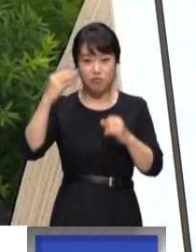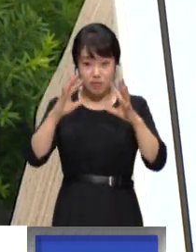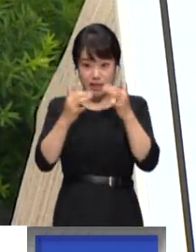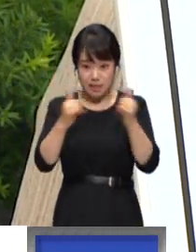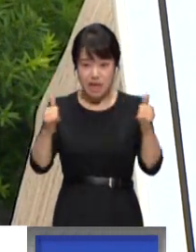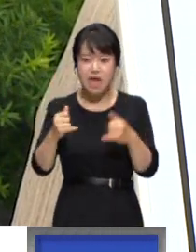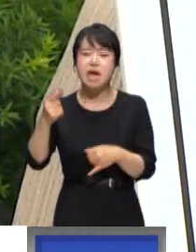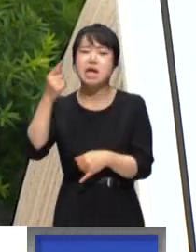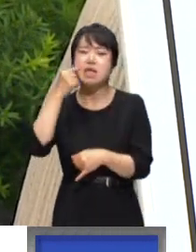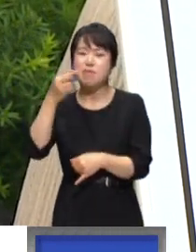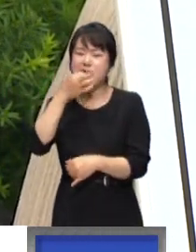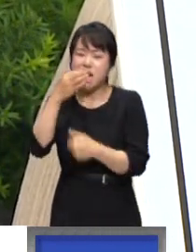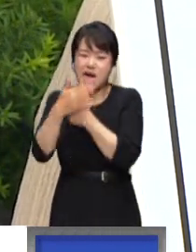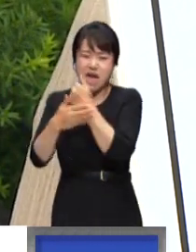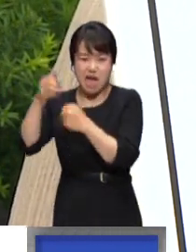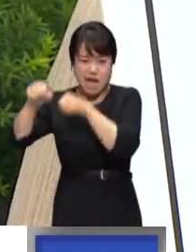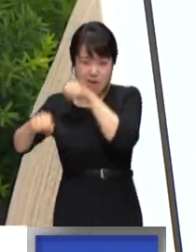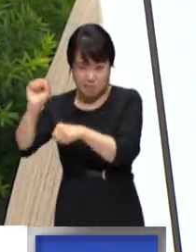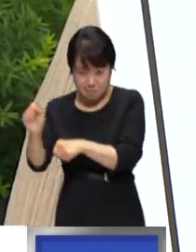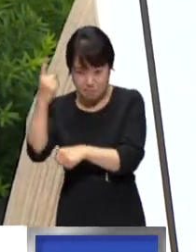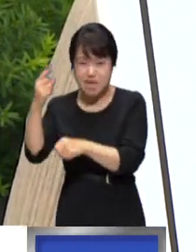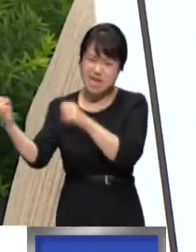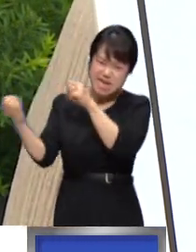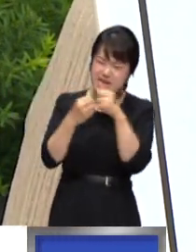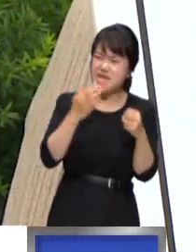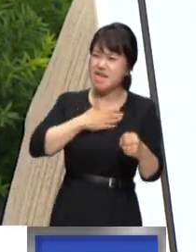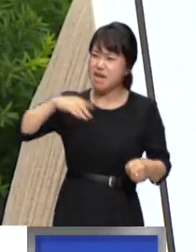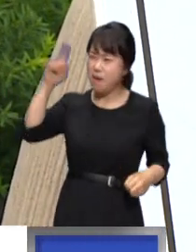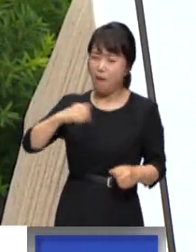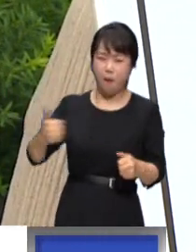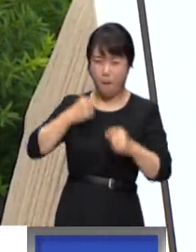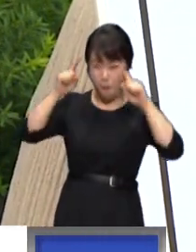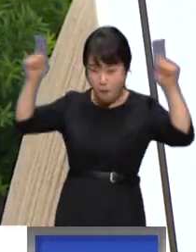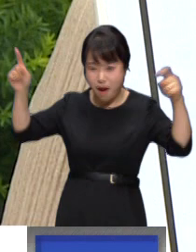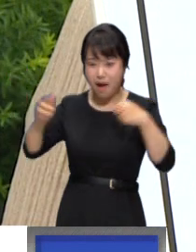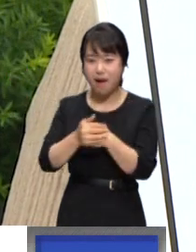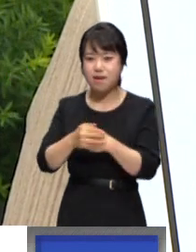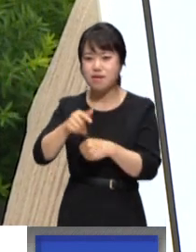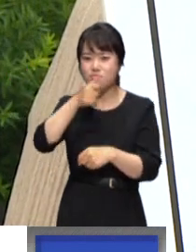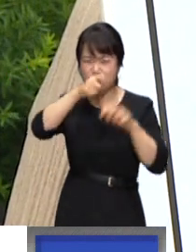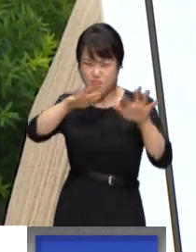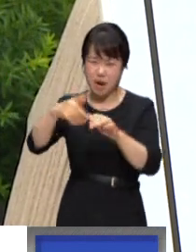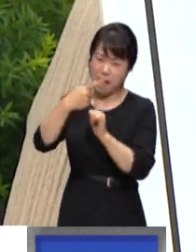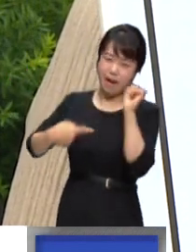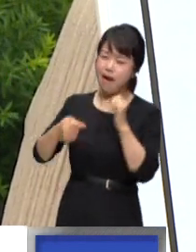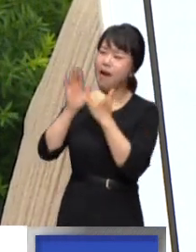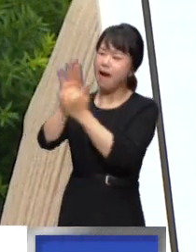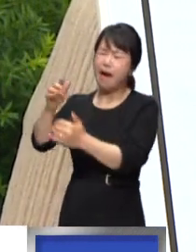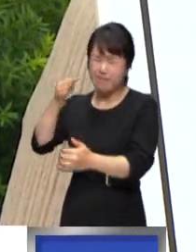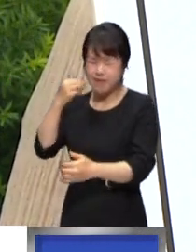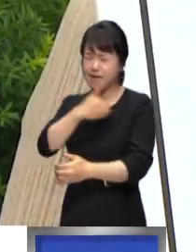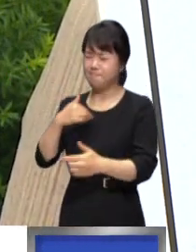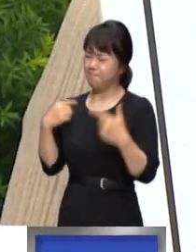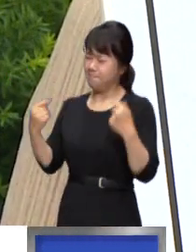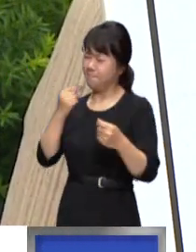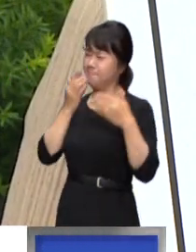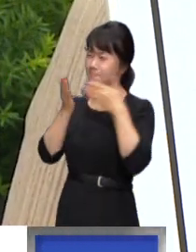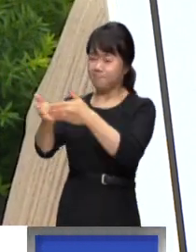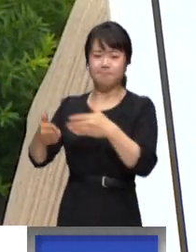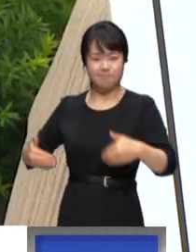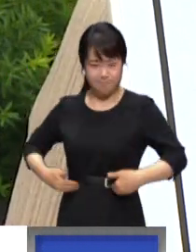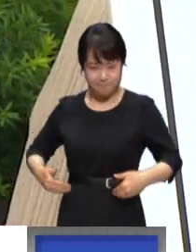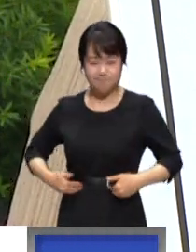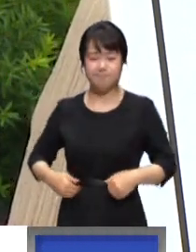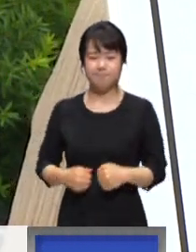국민들이 일본의 이기적인 행위에 분노하고 해양 오염을 막아냈다고 당당히 말할 수 있어야